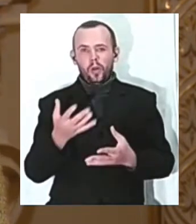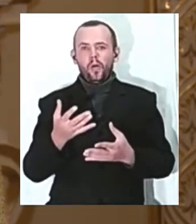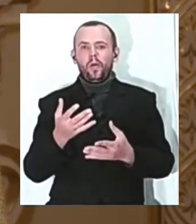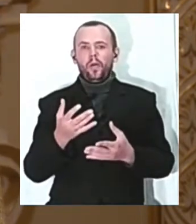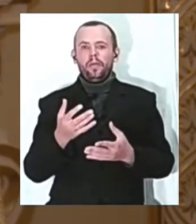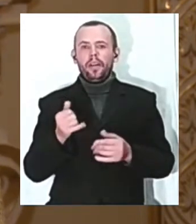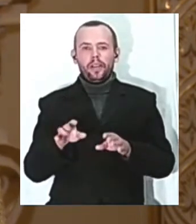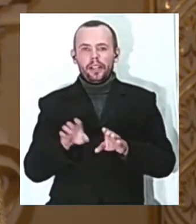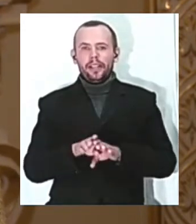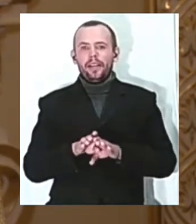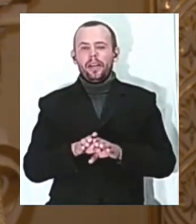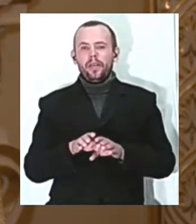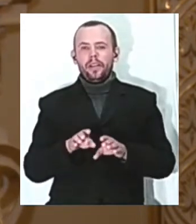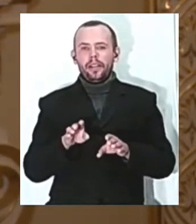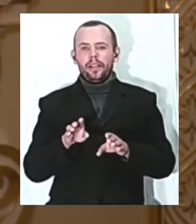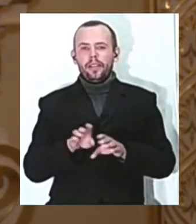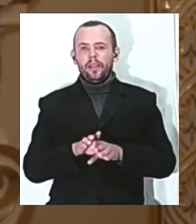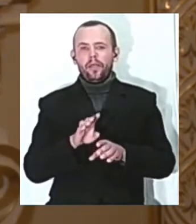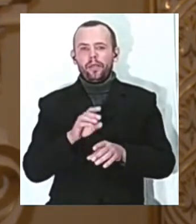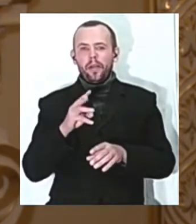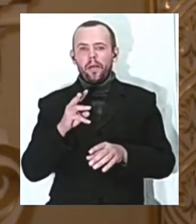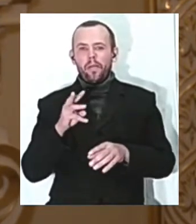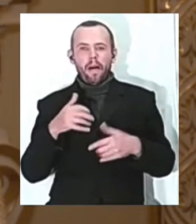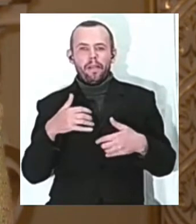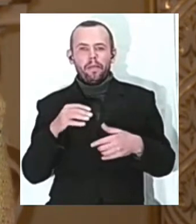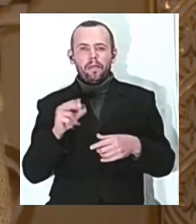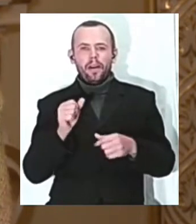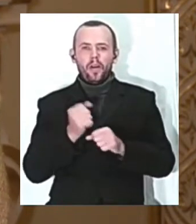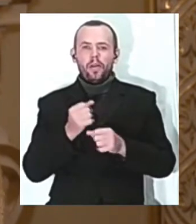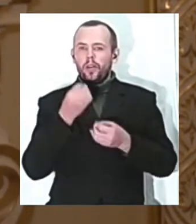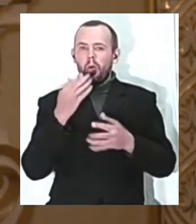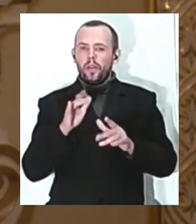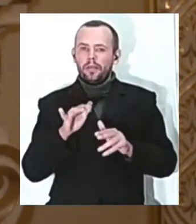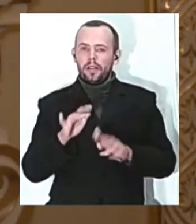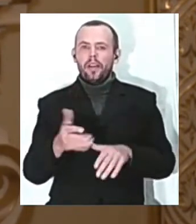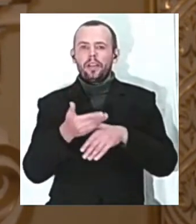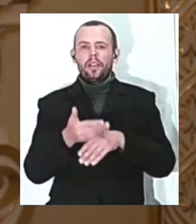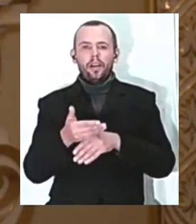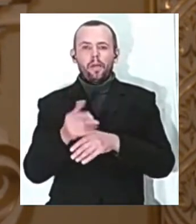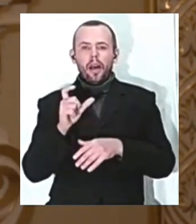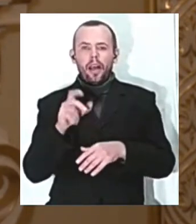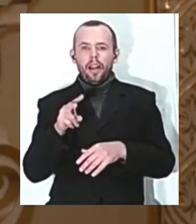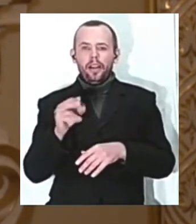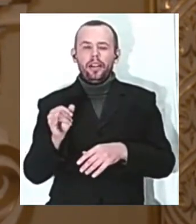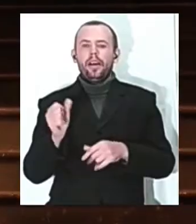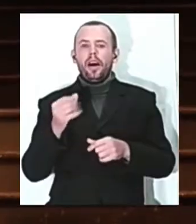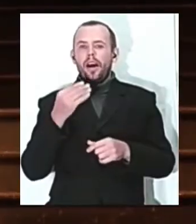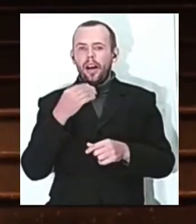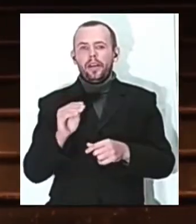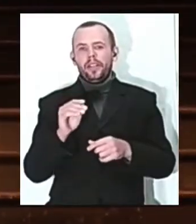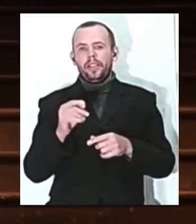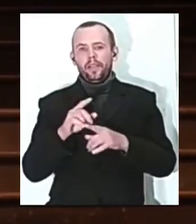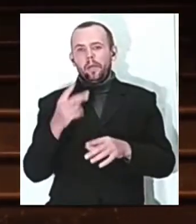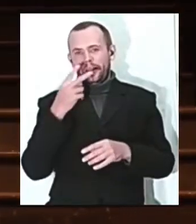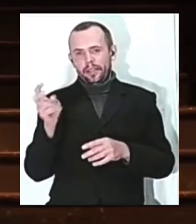кінці мавпа робить добру справу, допомагає Еллі, а краще прийдіть, подивіться, як це воно буде.